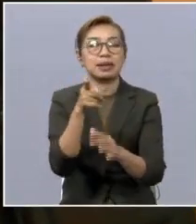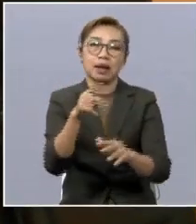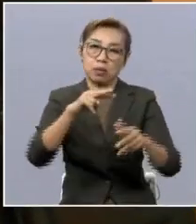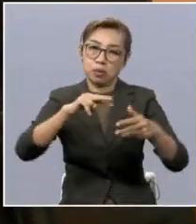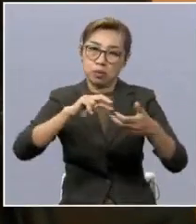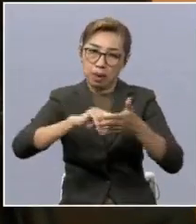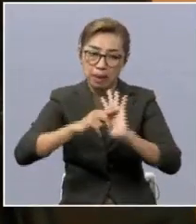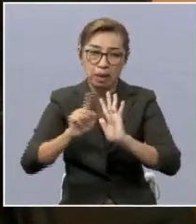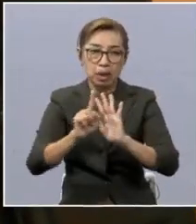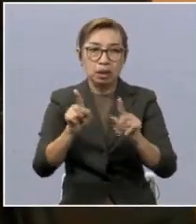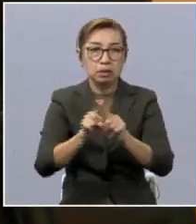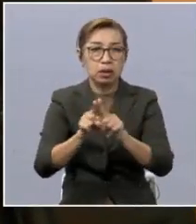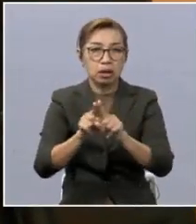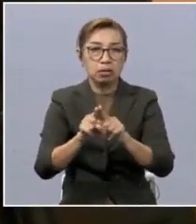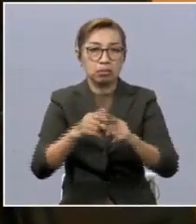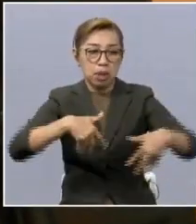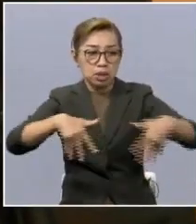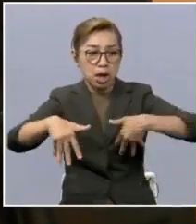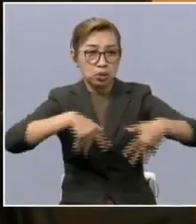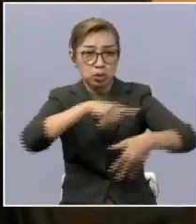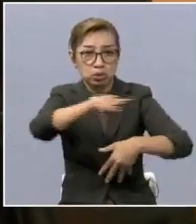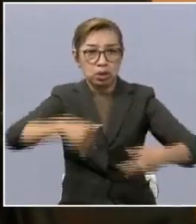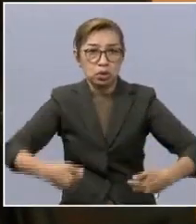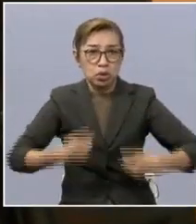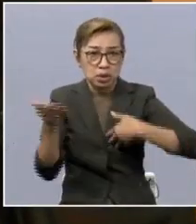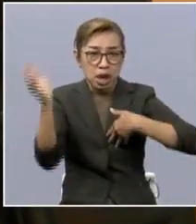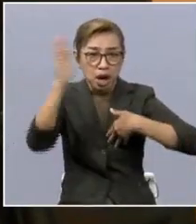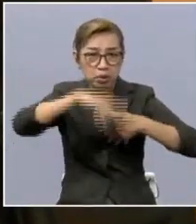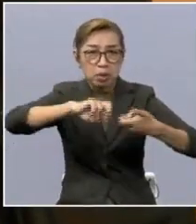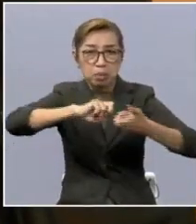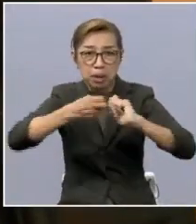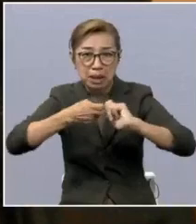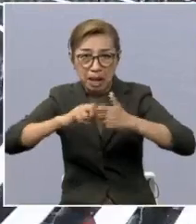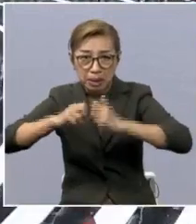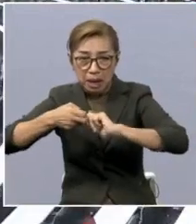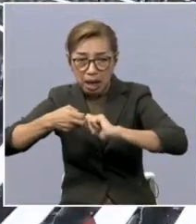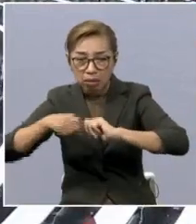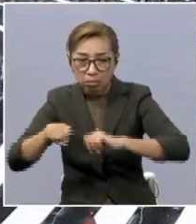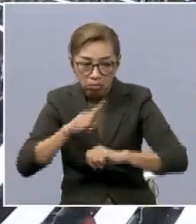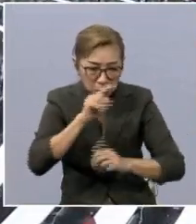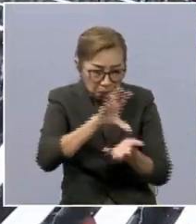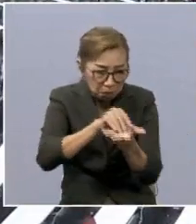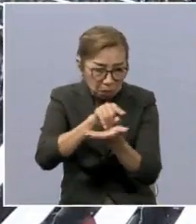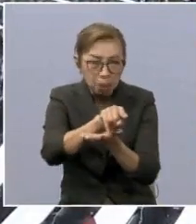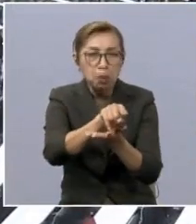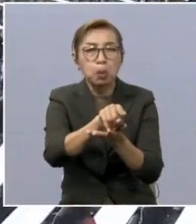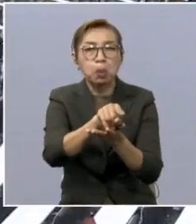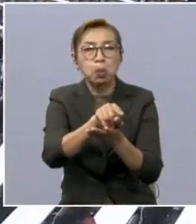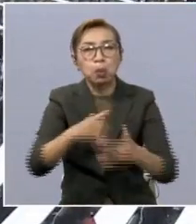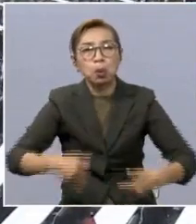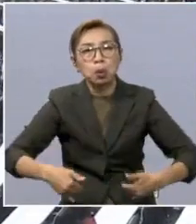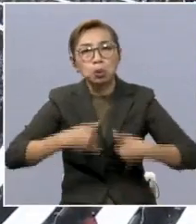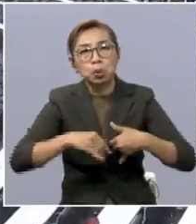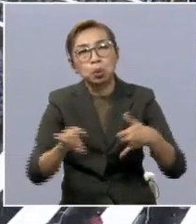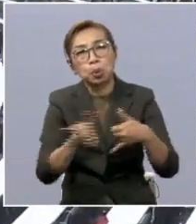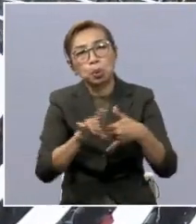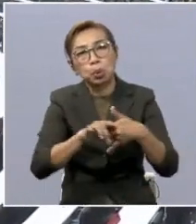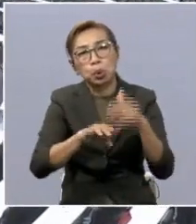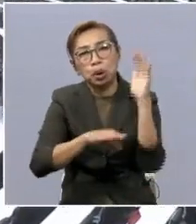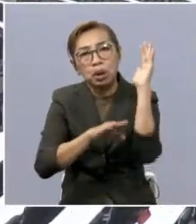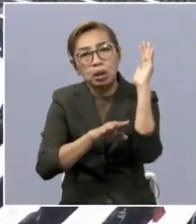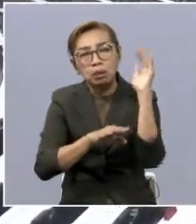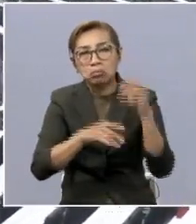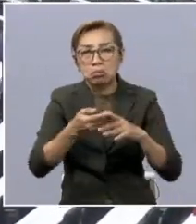าในการดำรงชีวิตของประชาชนพบว่าประชาชนระดับฐานรากยังมีคุณภาพชีวิตที่ต่ำกว่ามาตรฐ